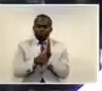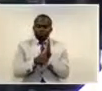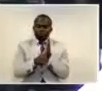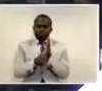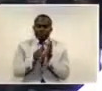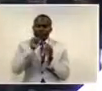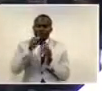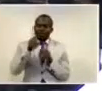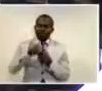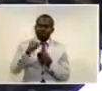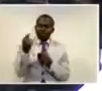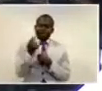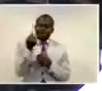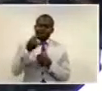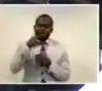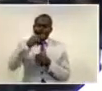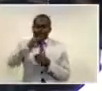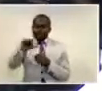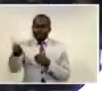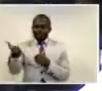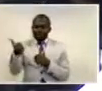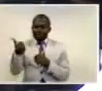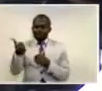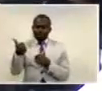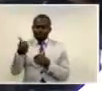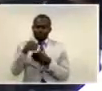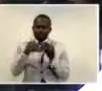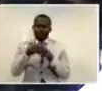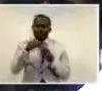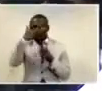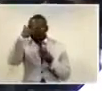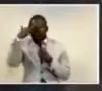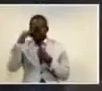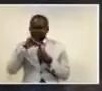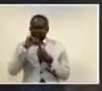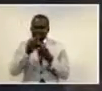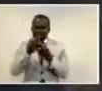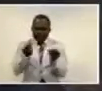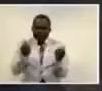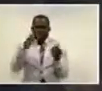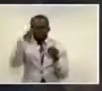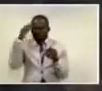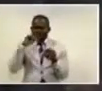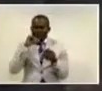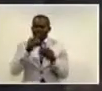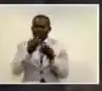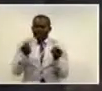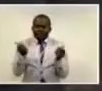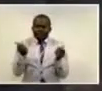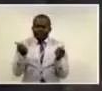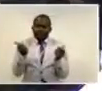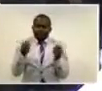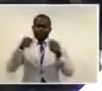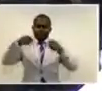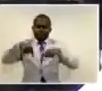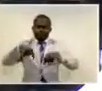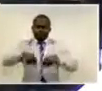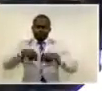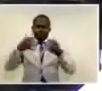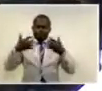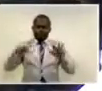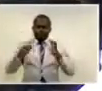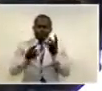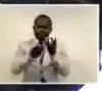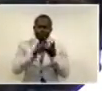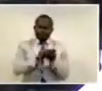ntabwo ari icye gusa hari n'abandi ariko impamvu kidakemuka icyo kibazo kidakemuka habaye ubu twamaze